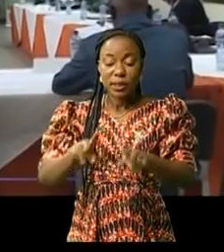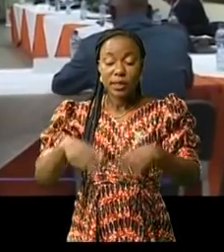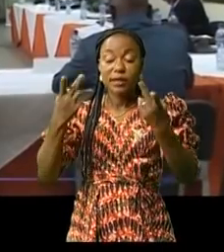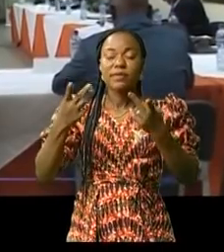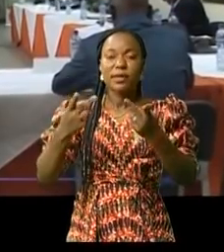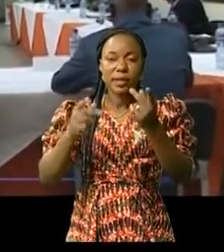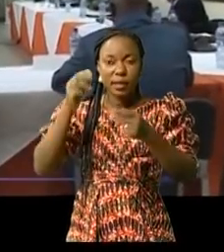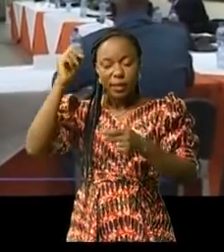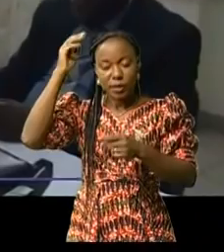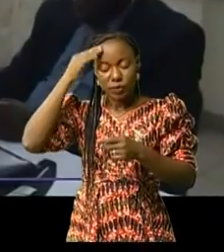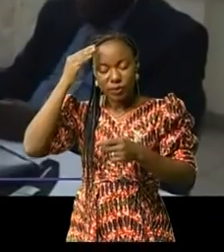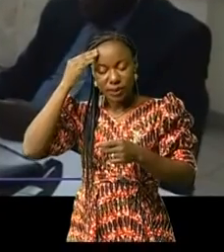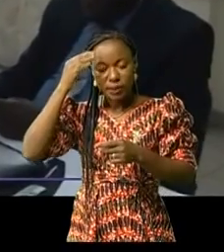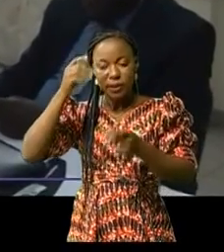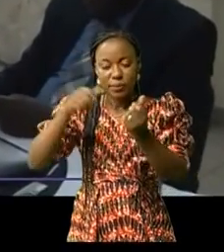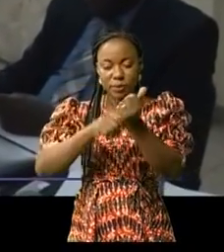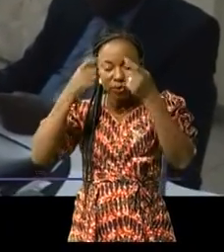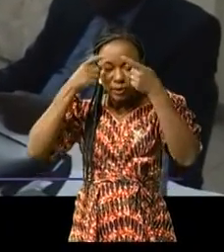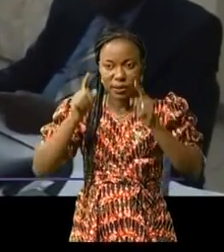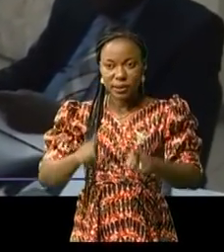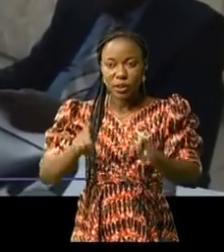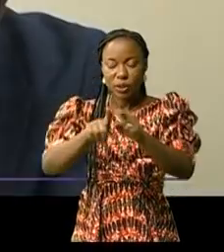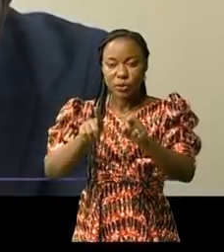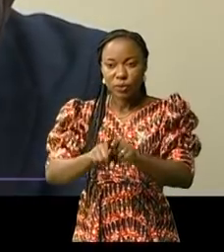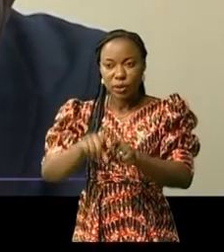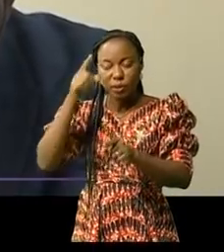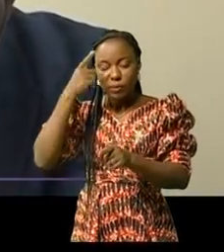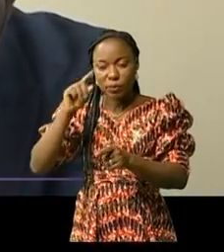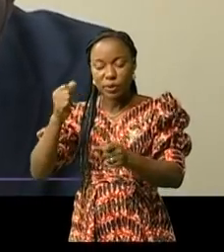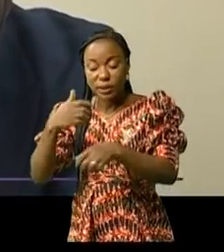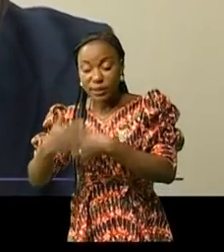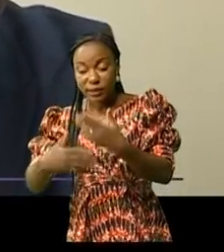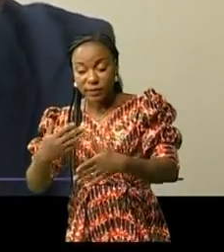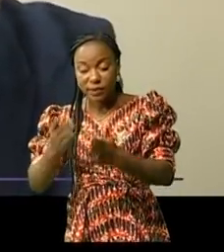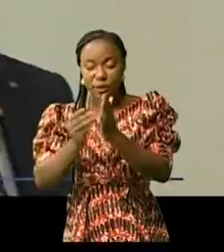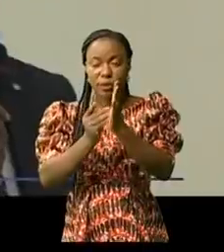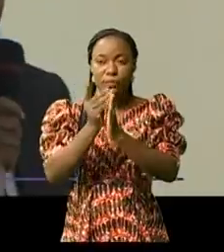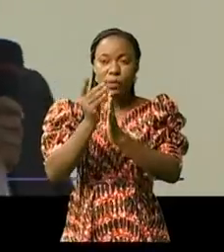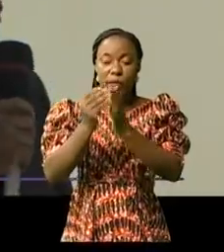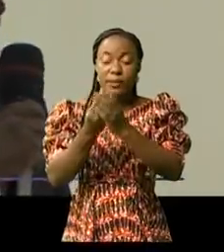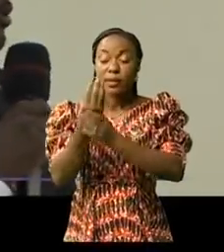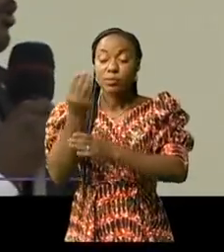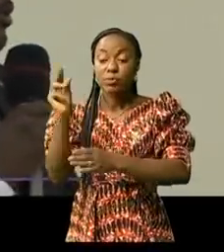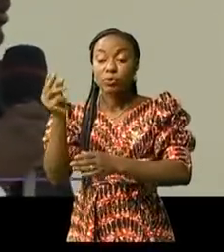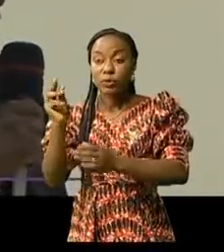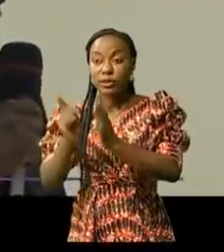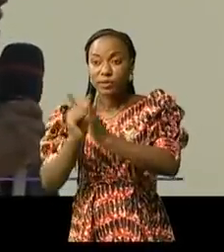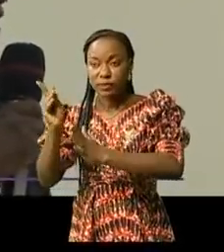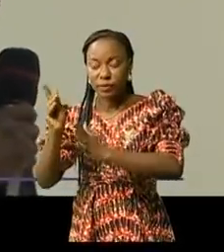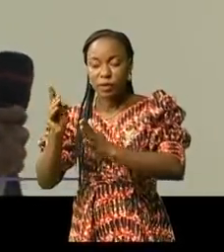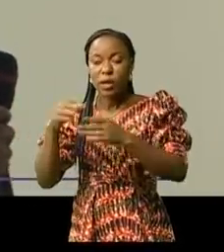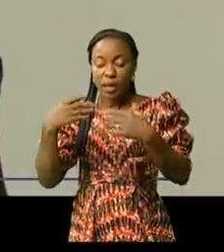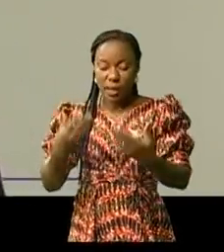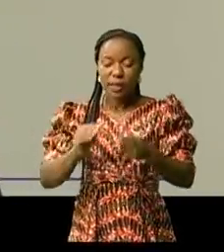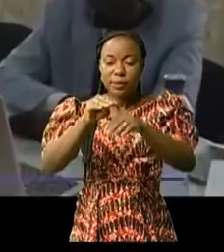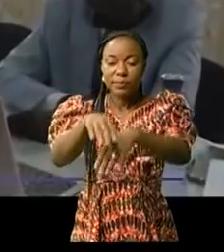et des parties prenantes de l'intérêt et la pertinence des services et produits développés par les conversions et